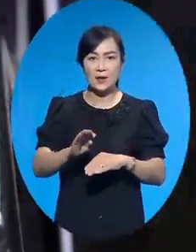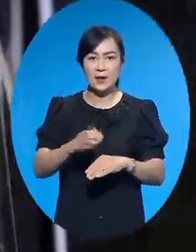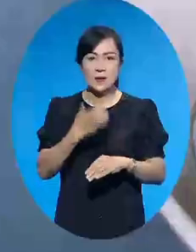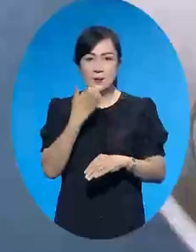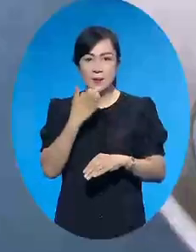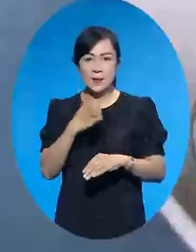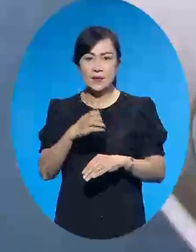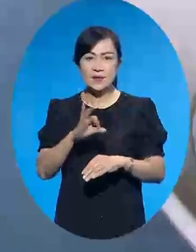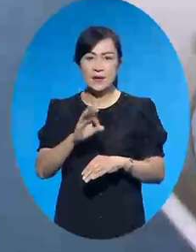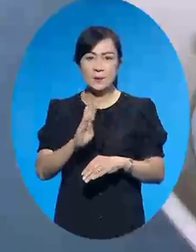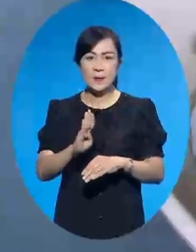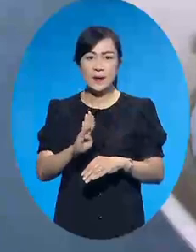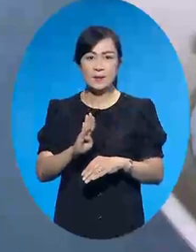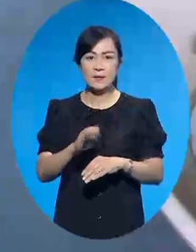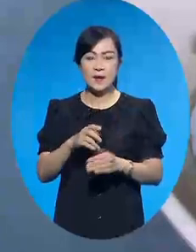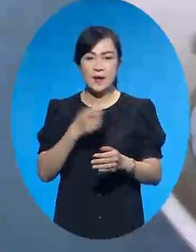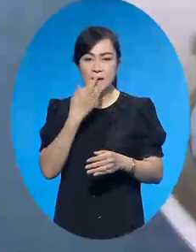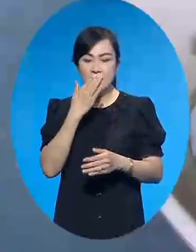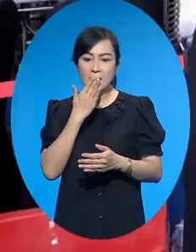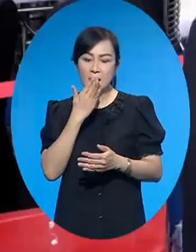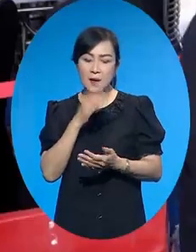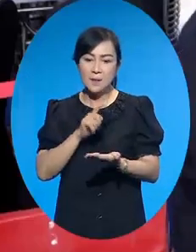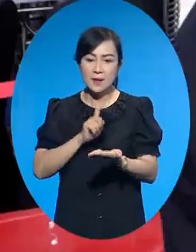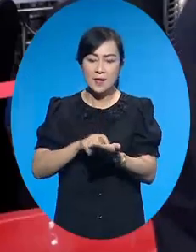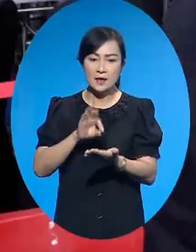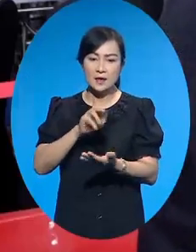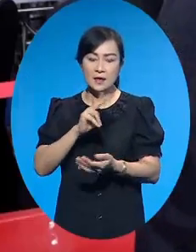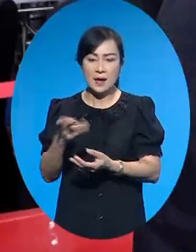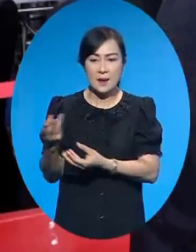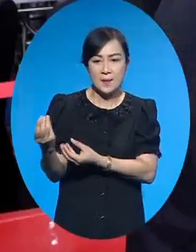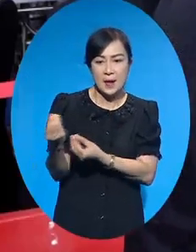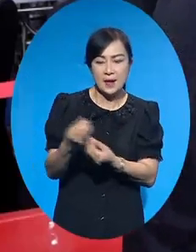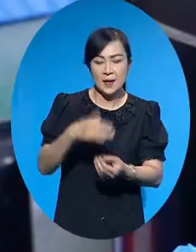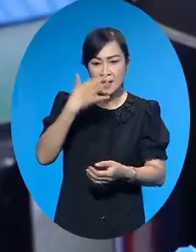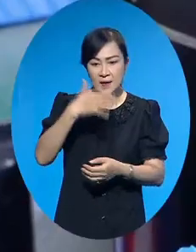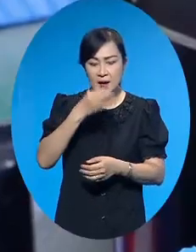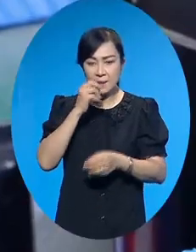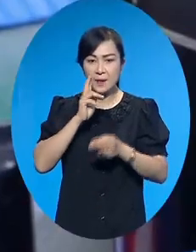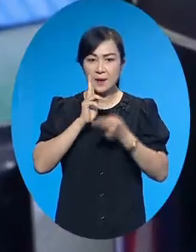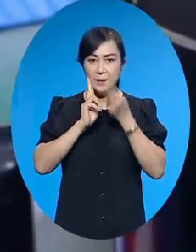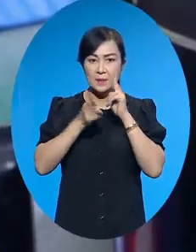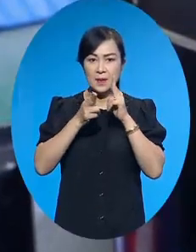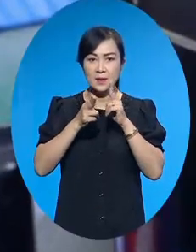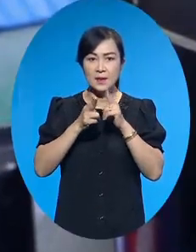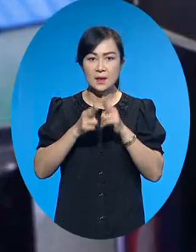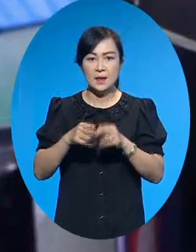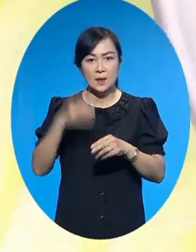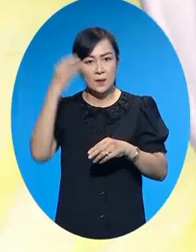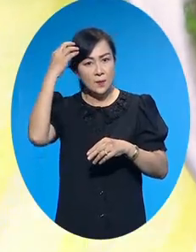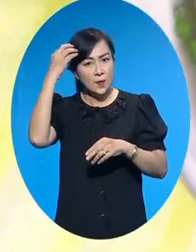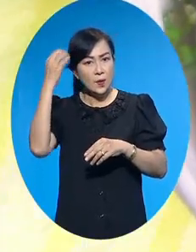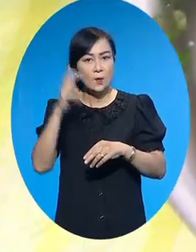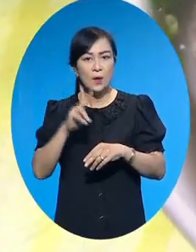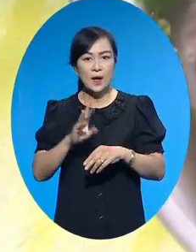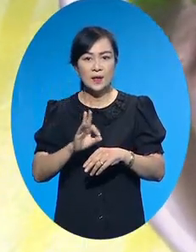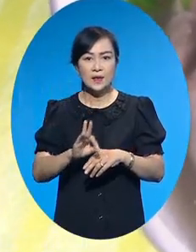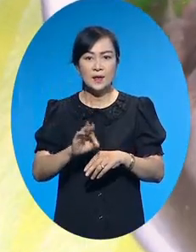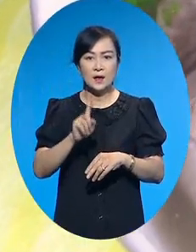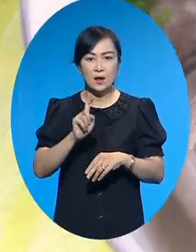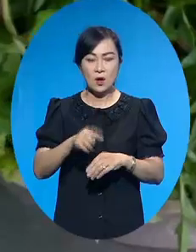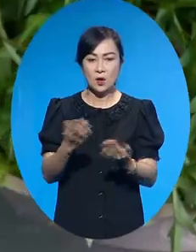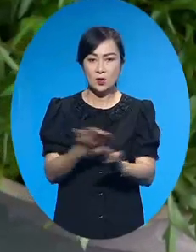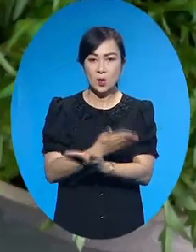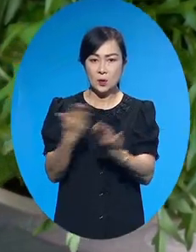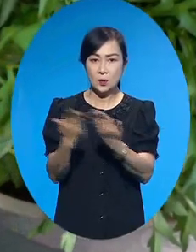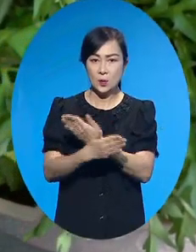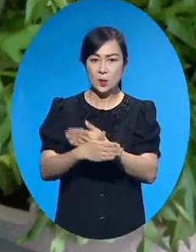tráng phai sương Trảng Bàng và cơm gà Thượng Hải, mang đến cho khách hàng nhiều trải nghiệm ẩm thực hấp dẫn. Với tư duy nhạy bén, Hoàng Ti Group đã có những thay